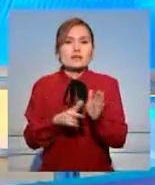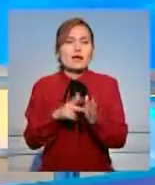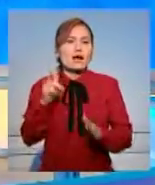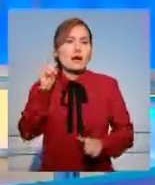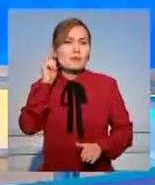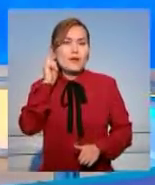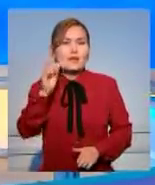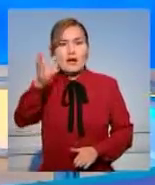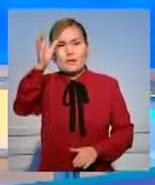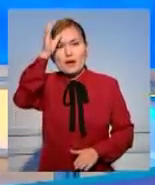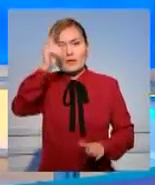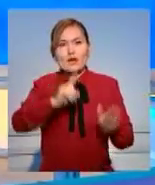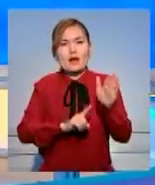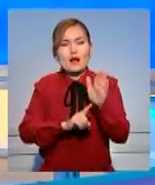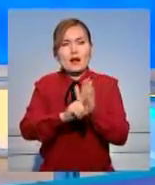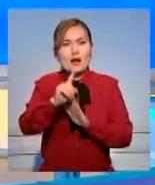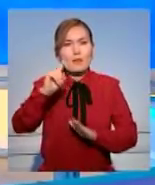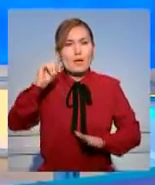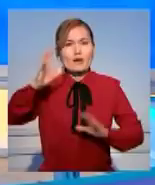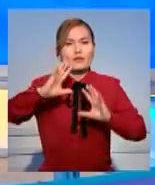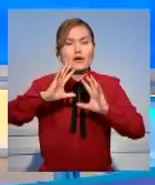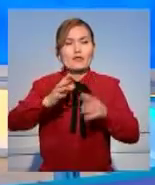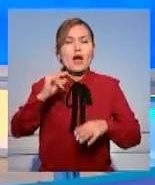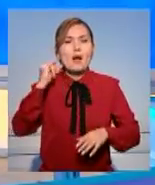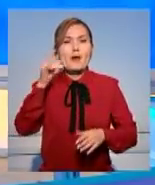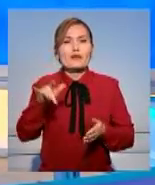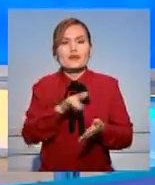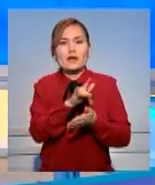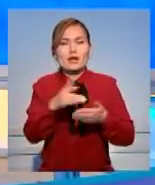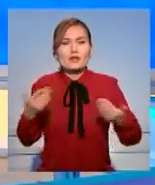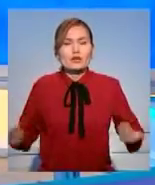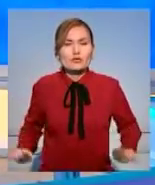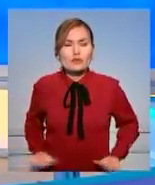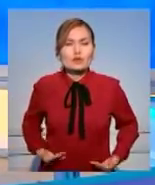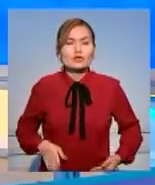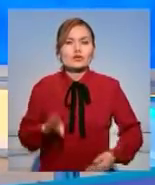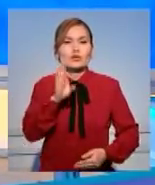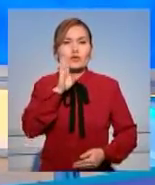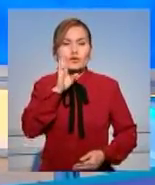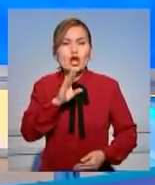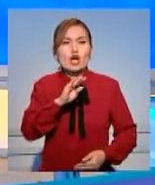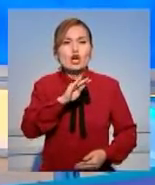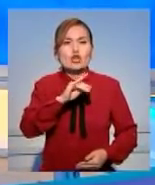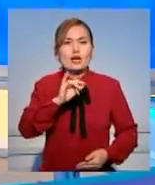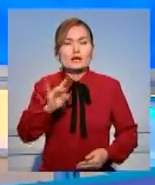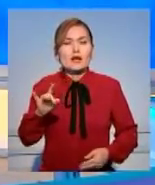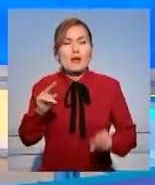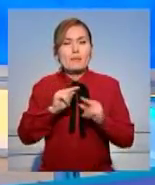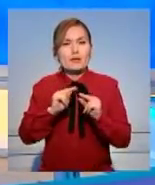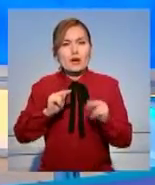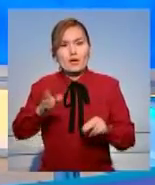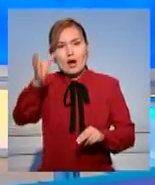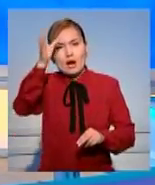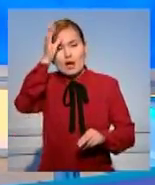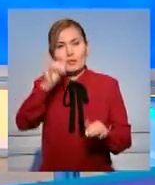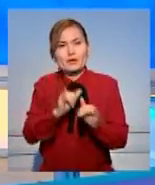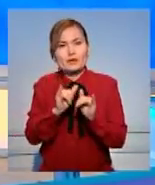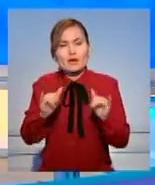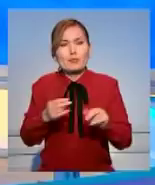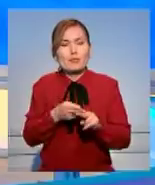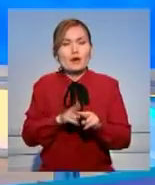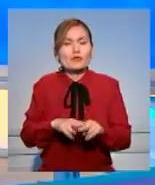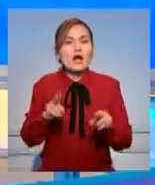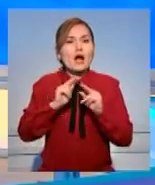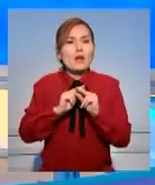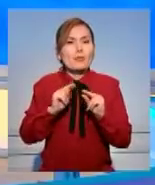28 жасында ғалым атанған павлодарлық Жанар Байсейтова педагогика саласына жаңа леп әкелді. Шәкірт тәрбиелеп, жастардың бойына